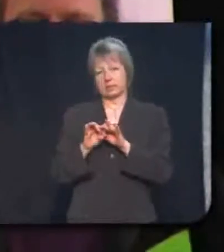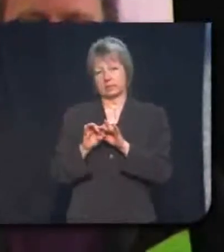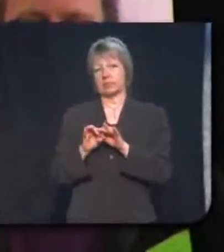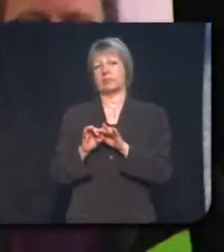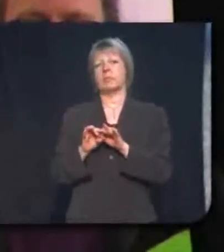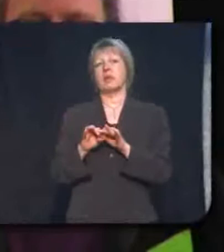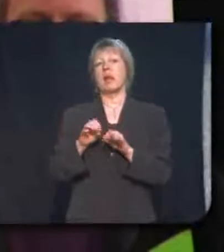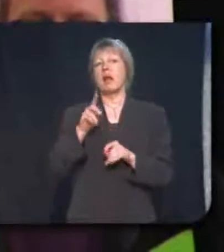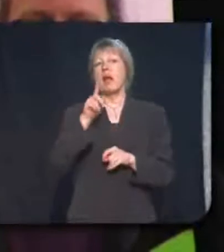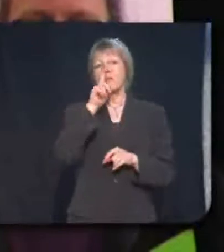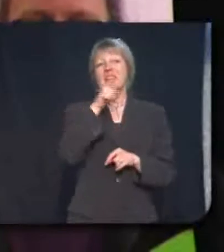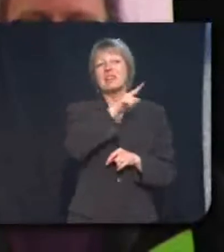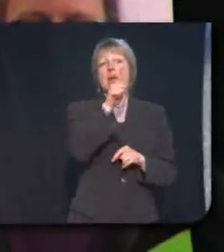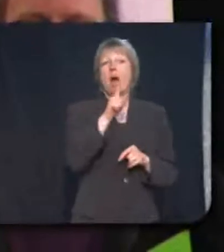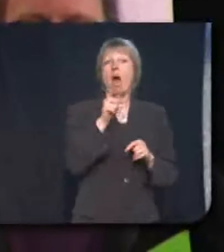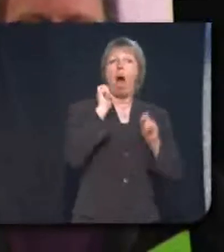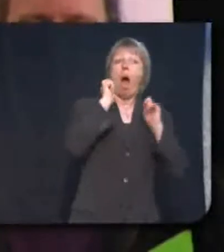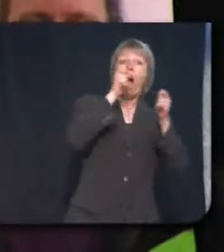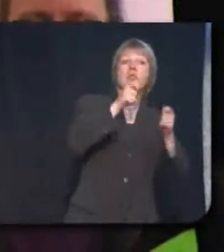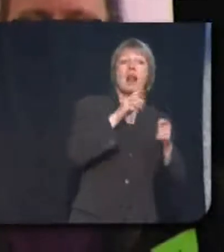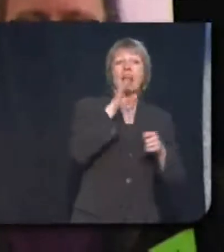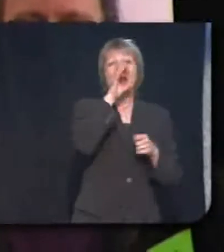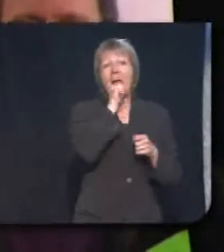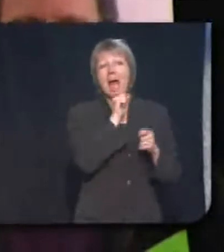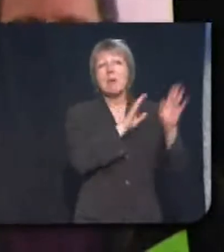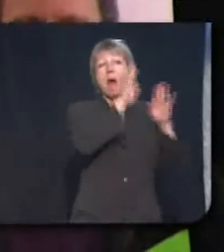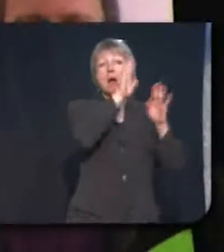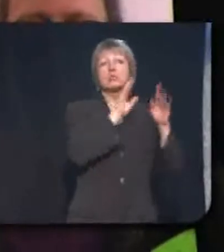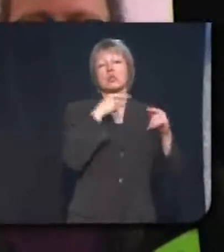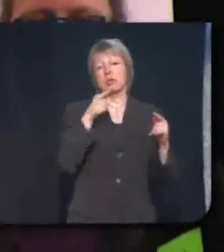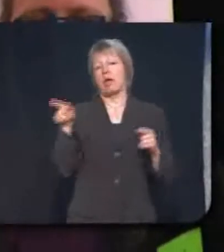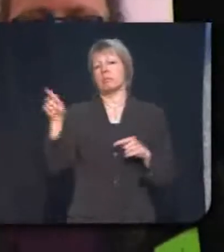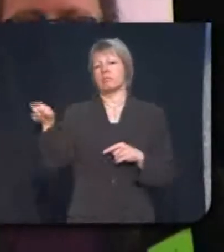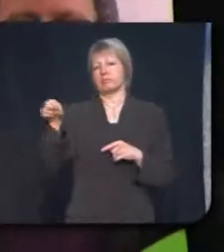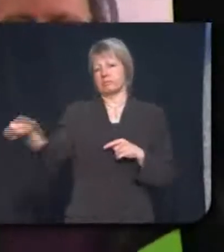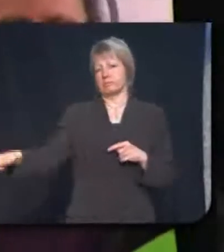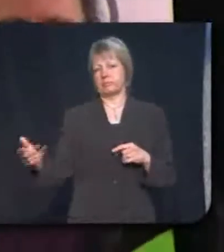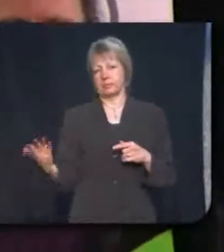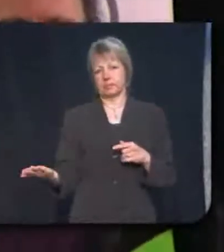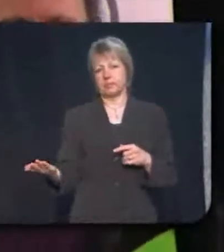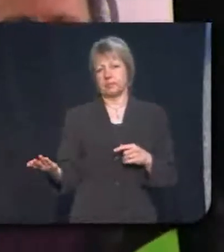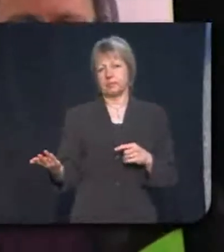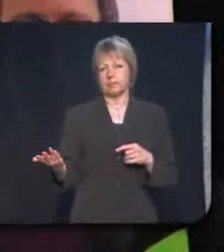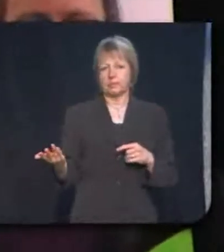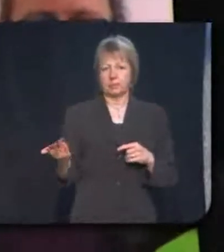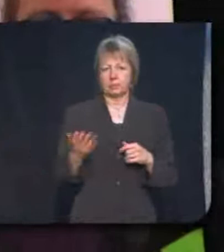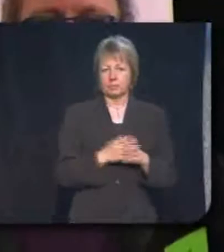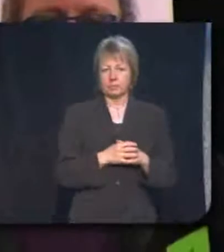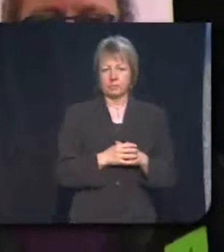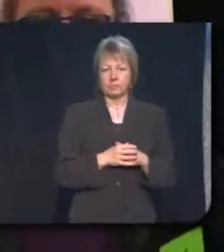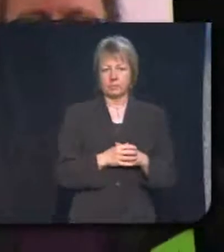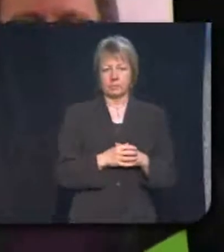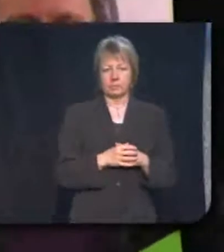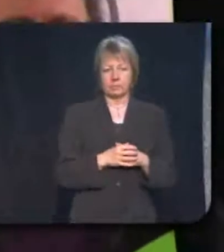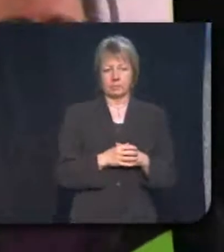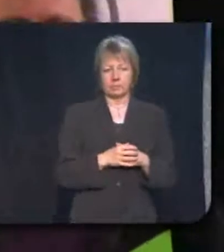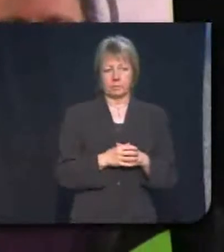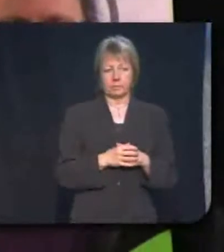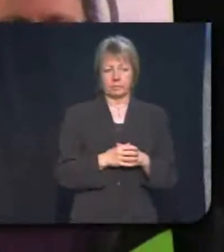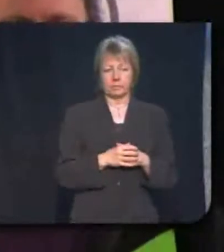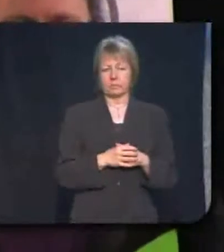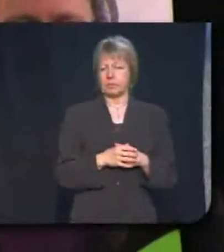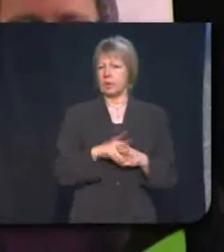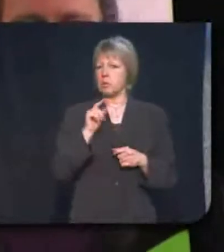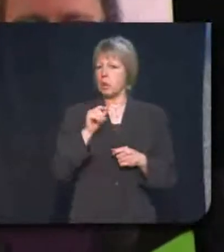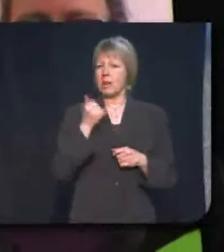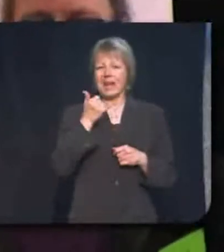Abstimmung stellt und auch nichts für persönliche Personen wollen das heißt wir können jederzeit auf geheime Abstimmung per